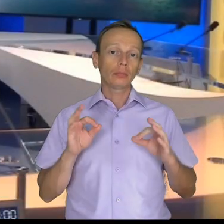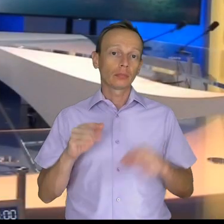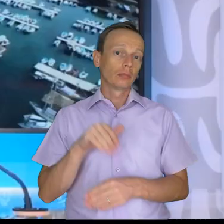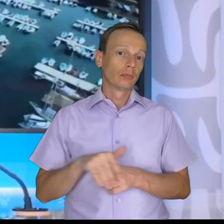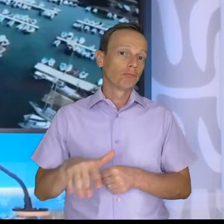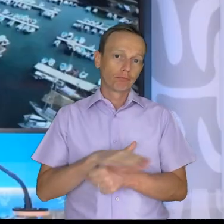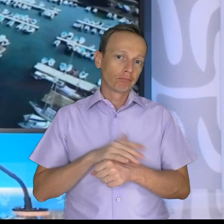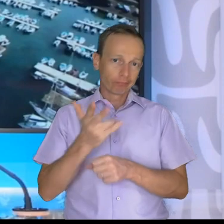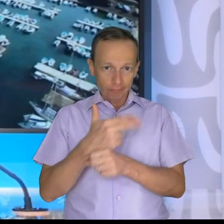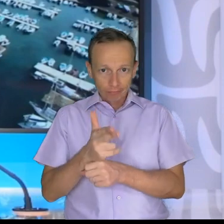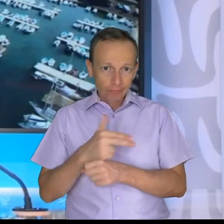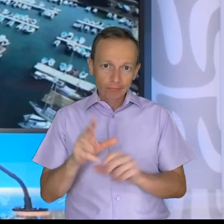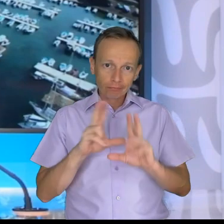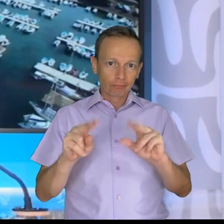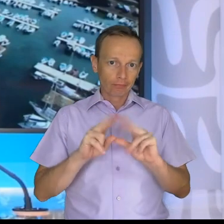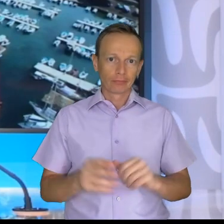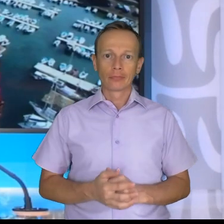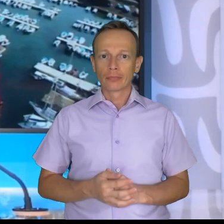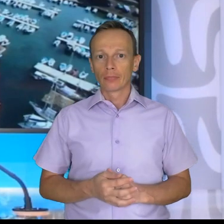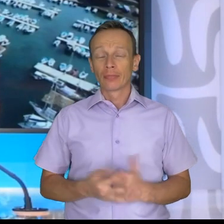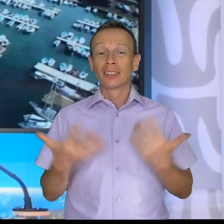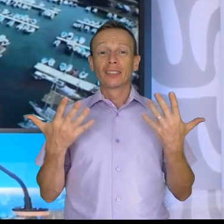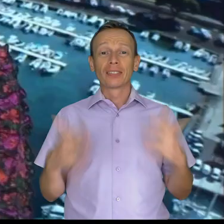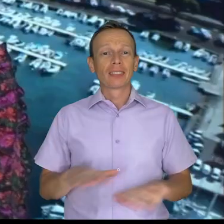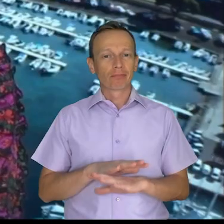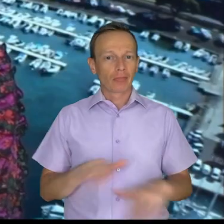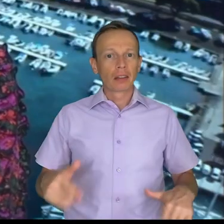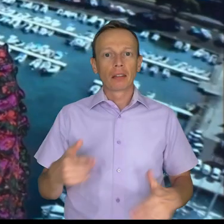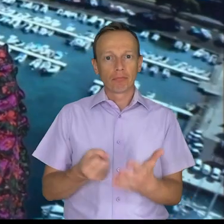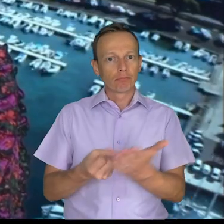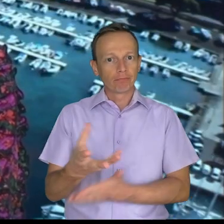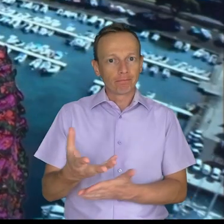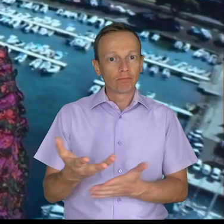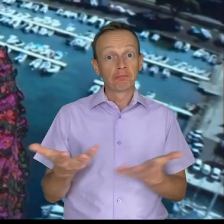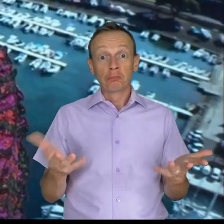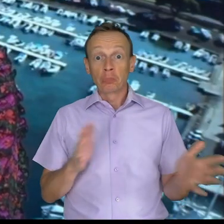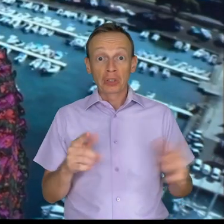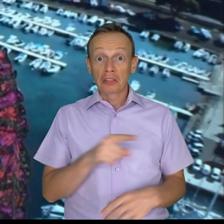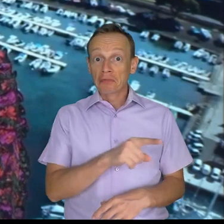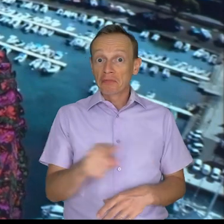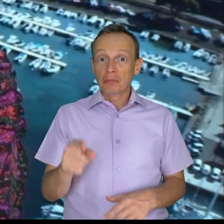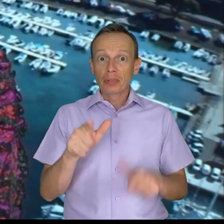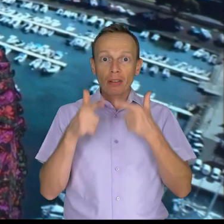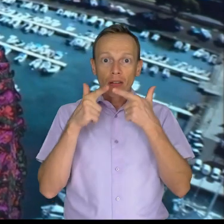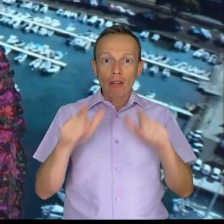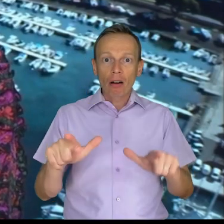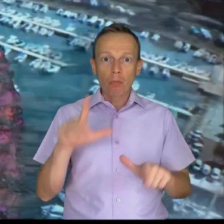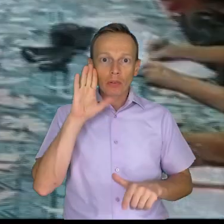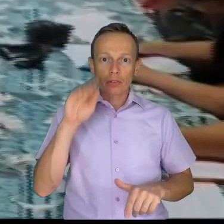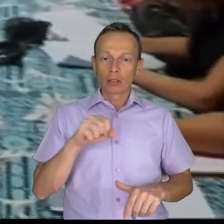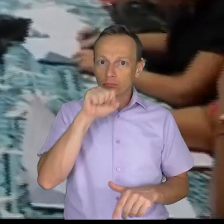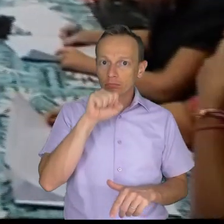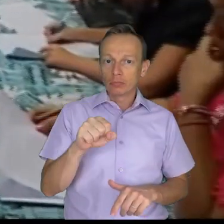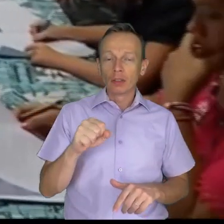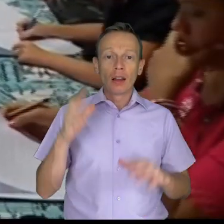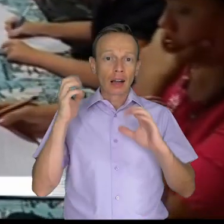sujet complet donc à retrouver ce soir dans nos éditions. Pour clore ce journal, cette information qui pourrait intéresser les